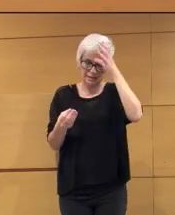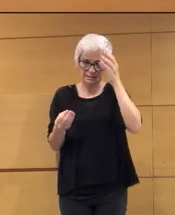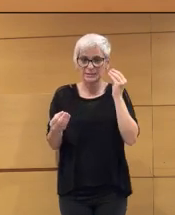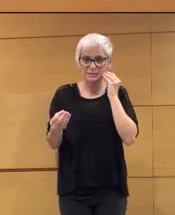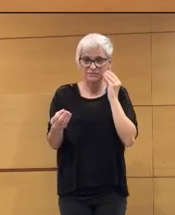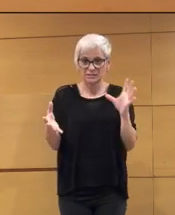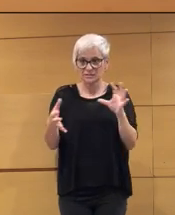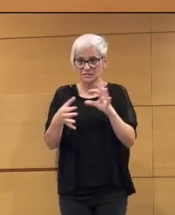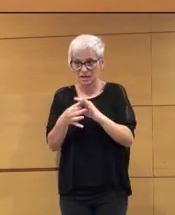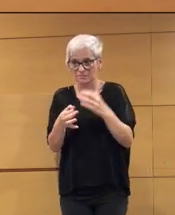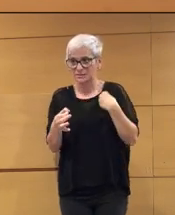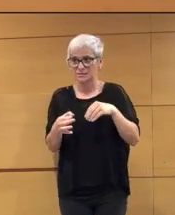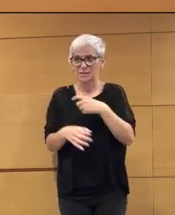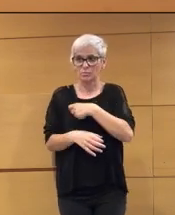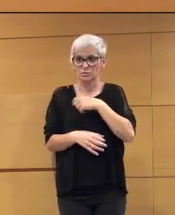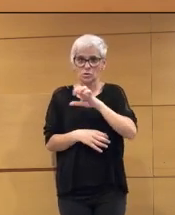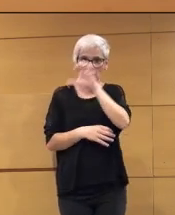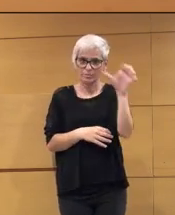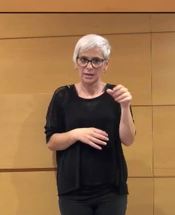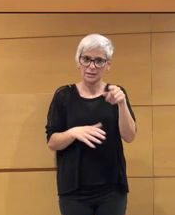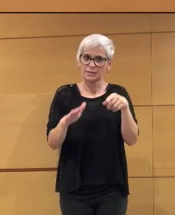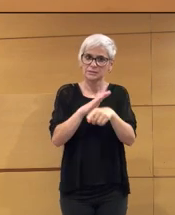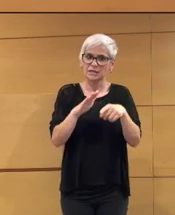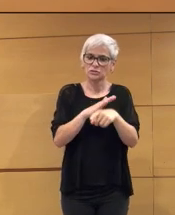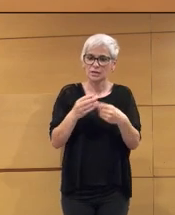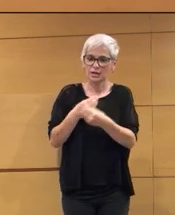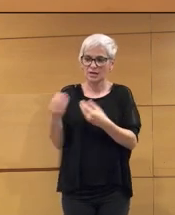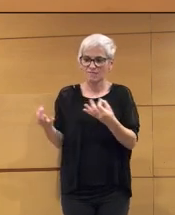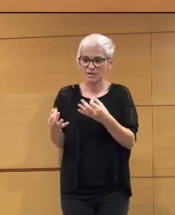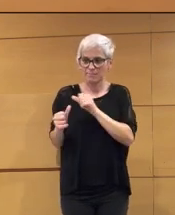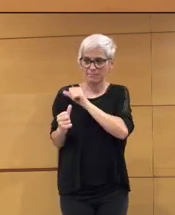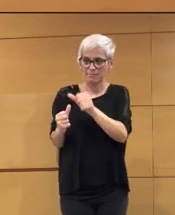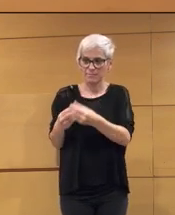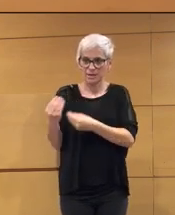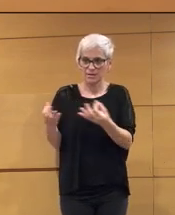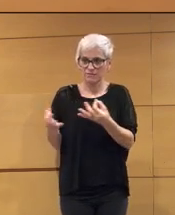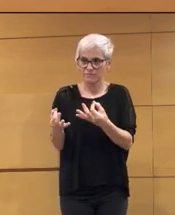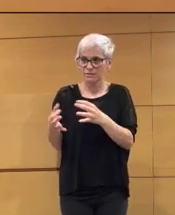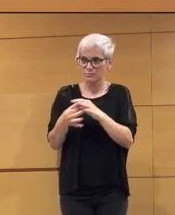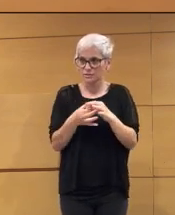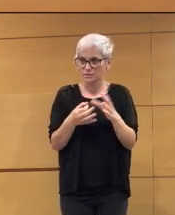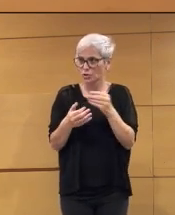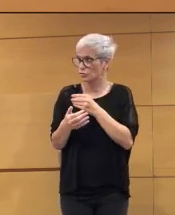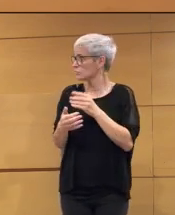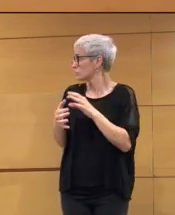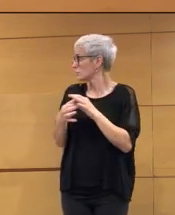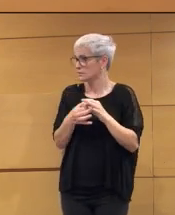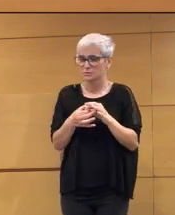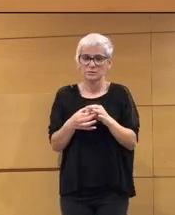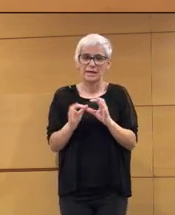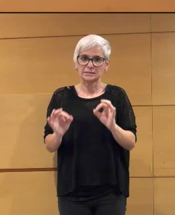la Comissió Europea gestiona tot aquest tema. Que aquest també, suposo que l'Horacio estarà més posat, però aquest és